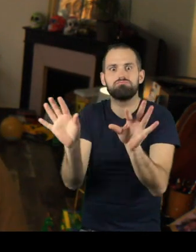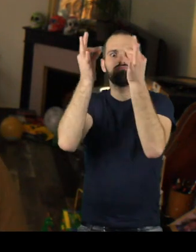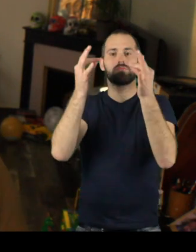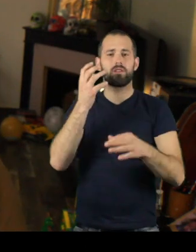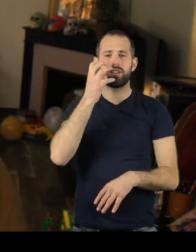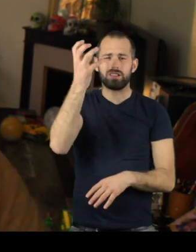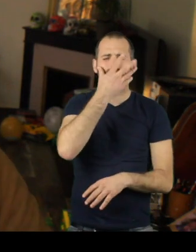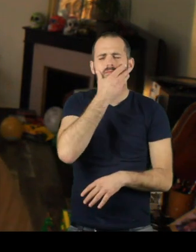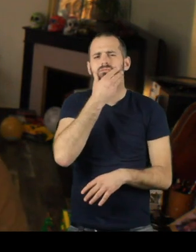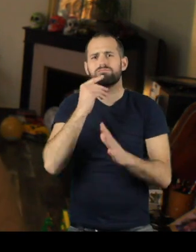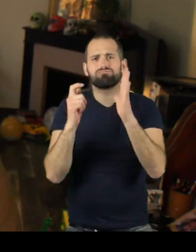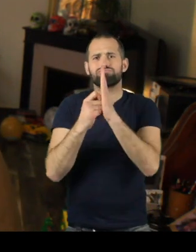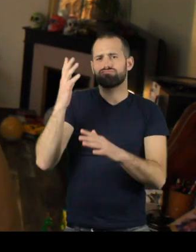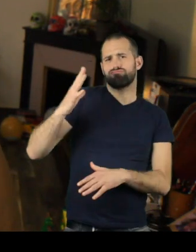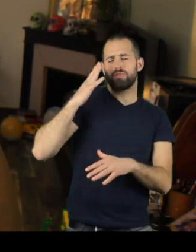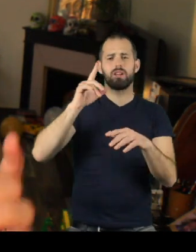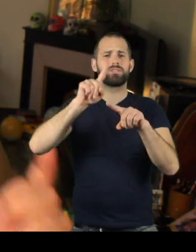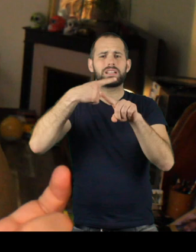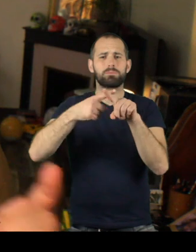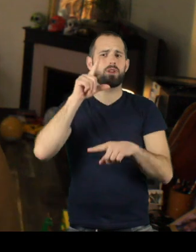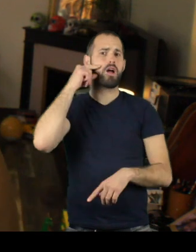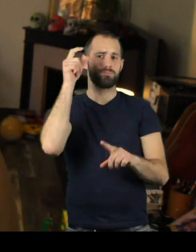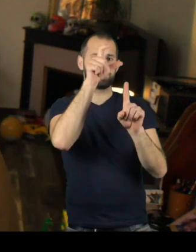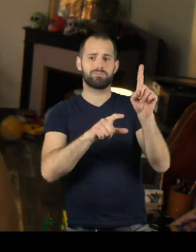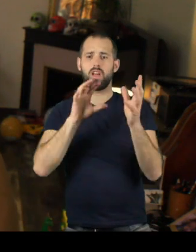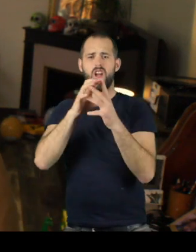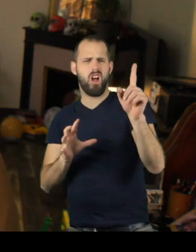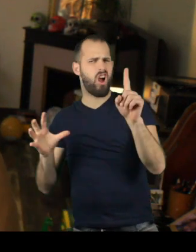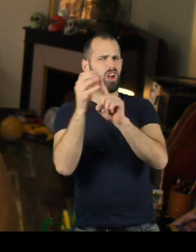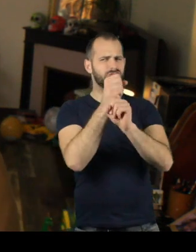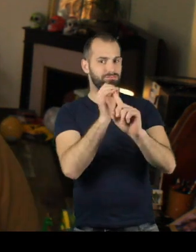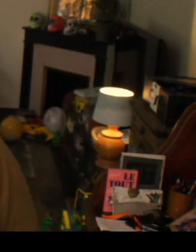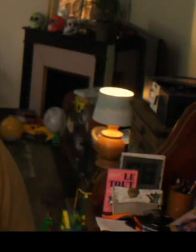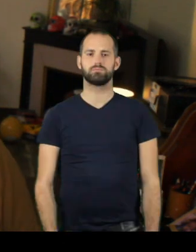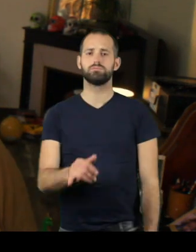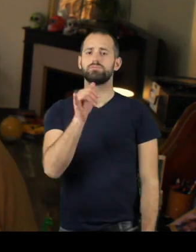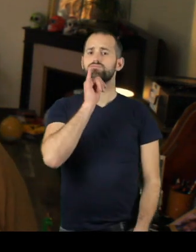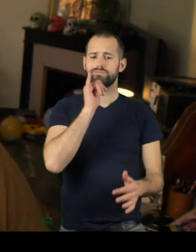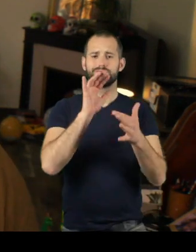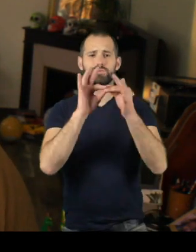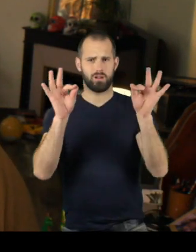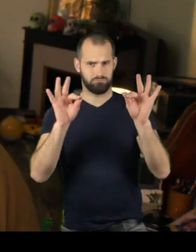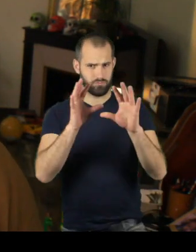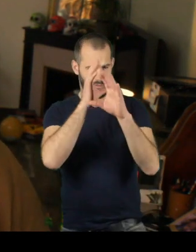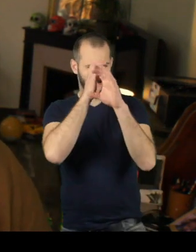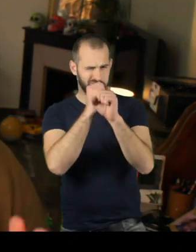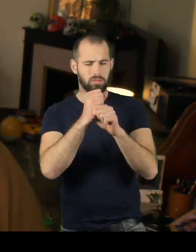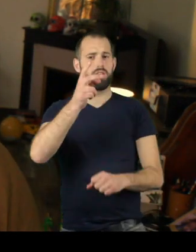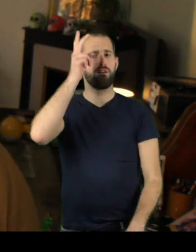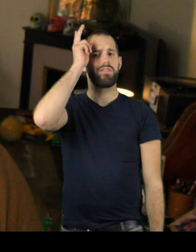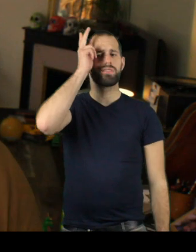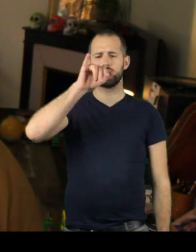fameux cri qu'il connaît par cœur. La bande est intitulée sobrement « Homme se faisant dévorer par un alligator ». Pour la petite histoire, le clin d'œil amusant, c'est que